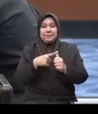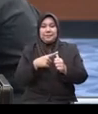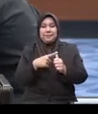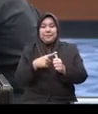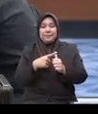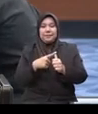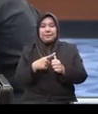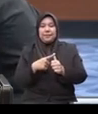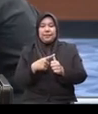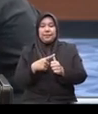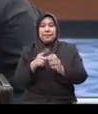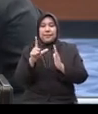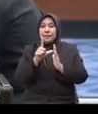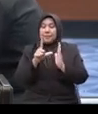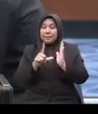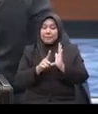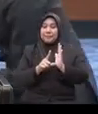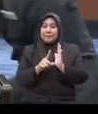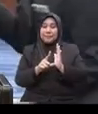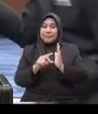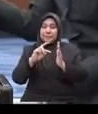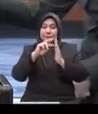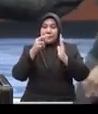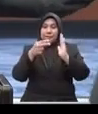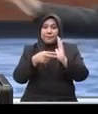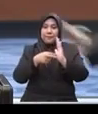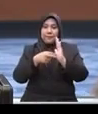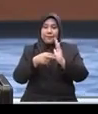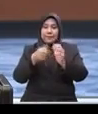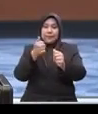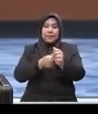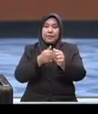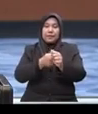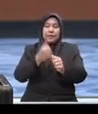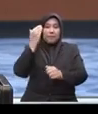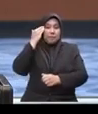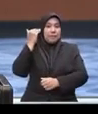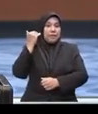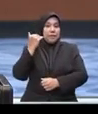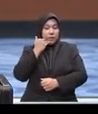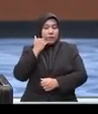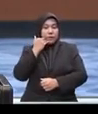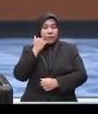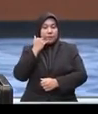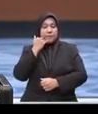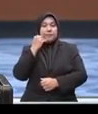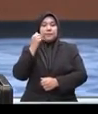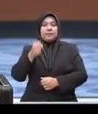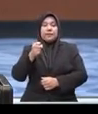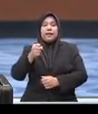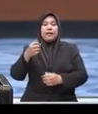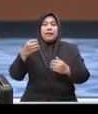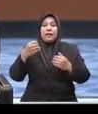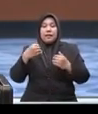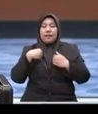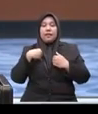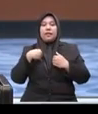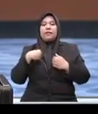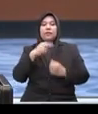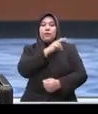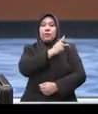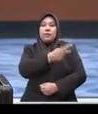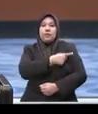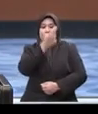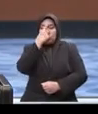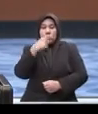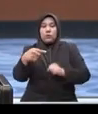jadi berarti di sini setiap uang untuk mendakwah dan juga lepaskan sebab sebenarnya